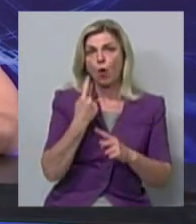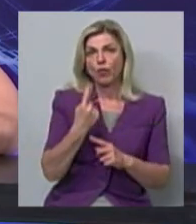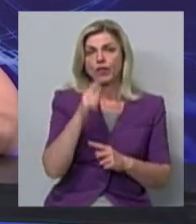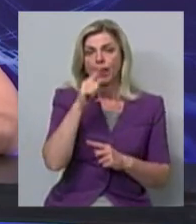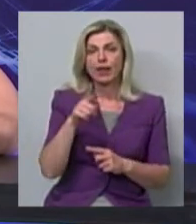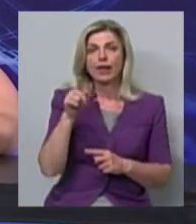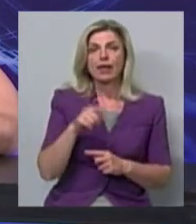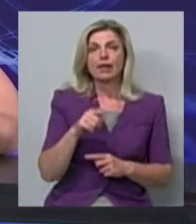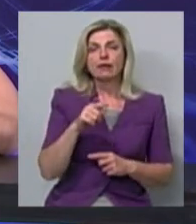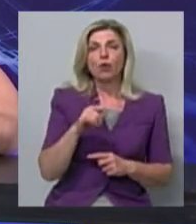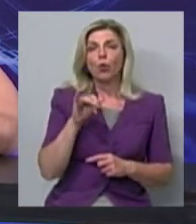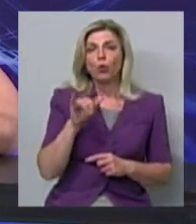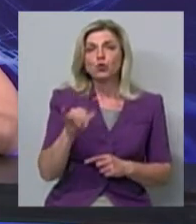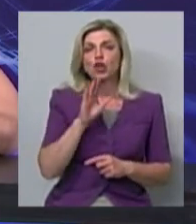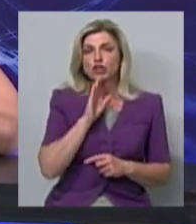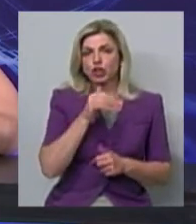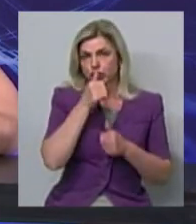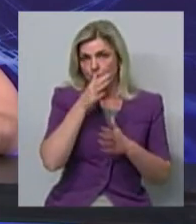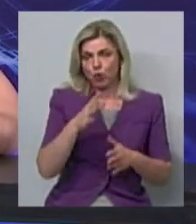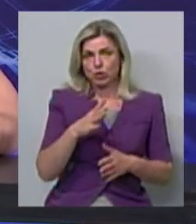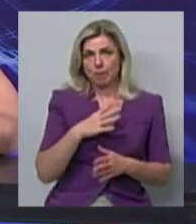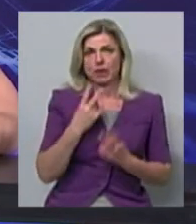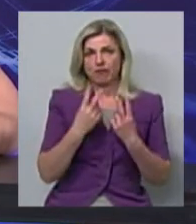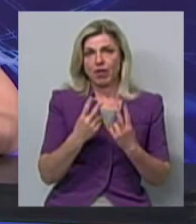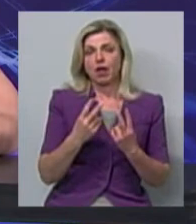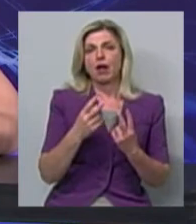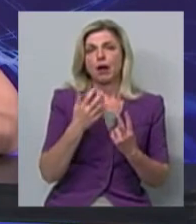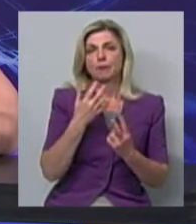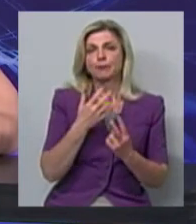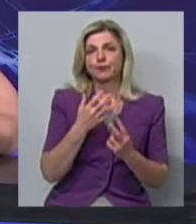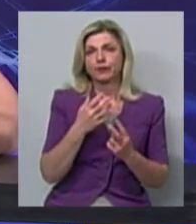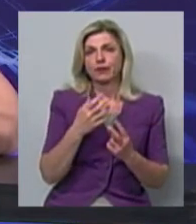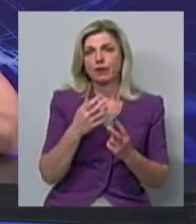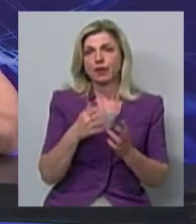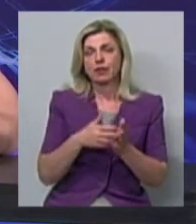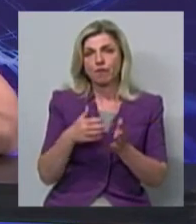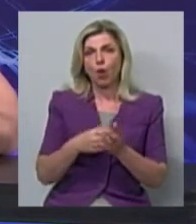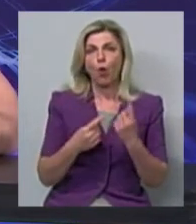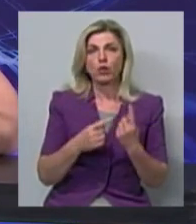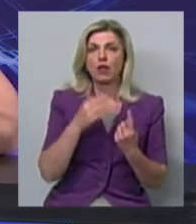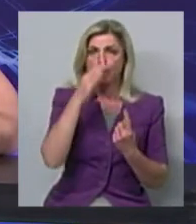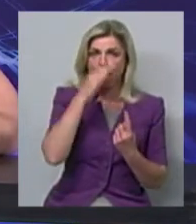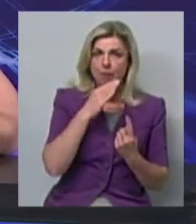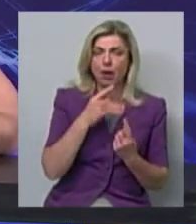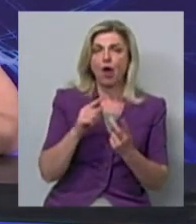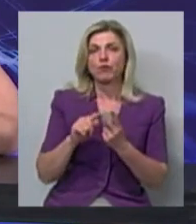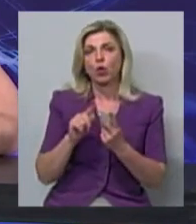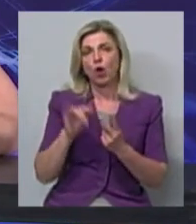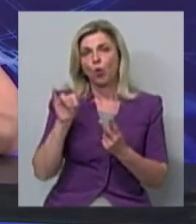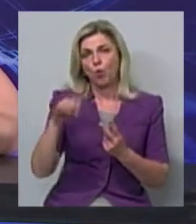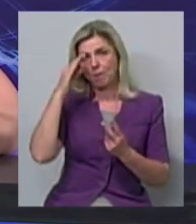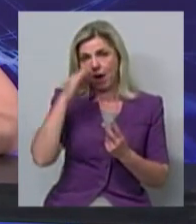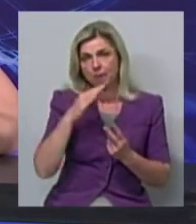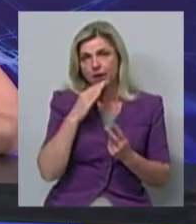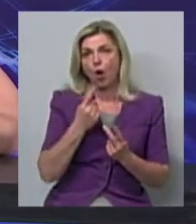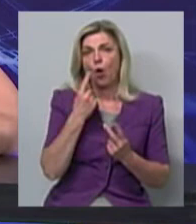женщины не может быть две дефектные X-хромосомы. У нее одна от мамы, одна от папы, и поэтому одна будет дефектная,